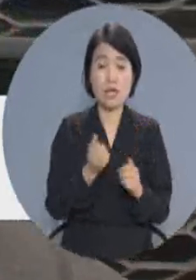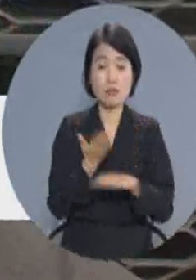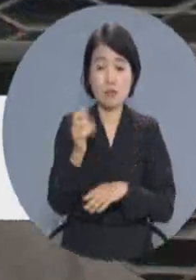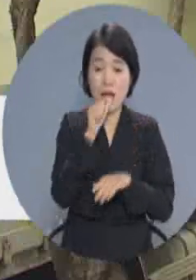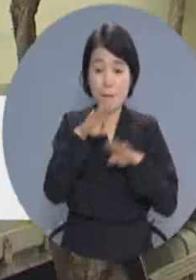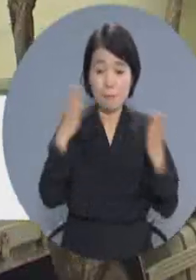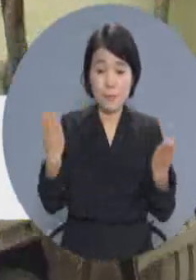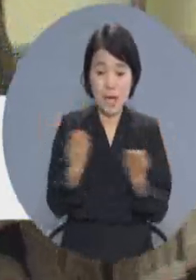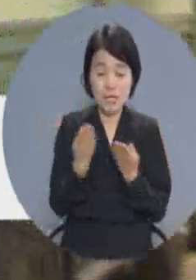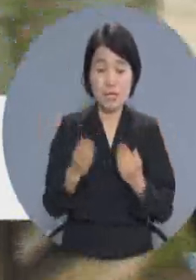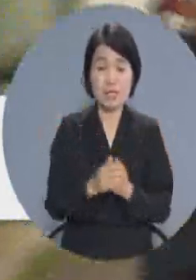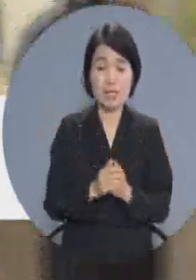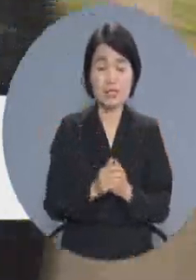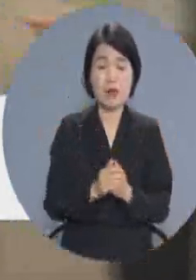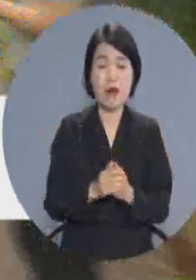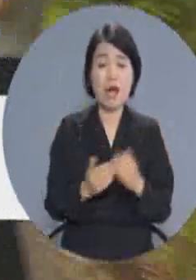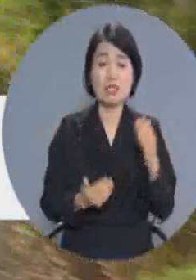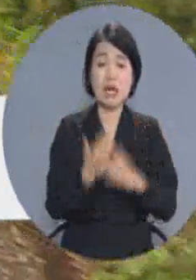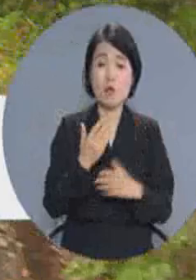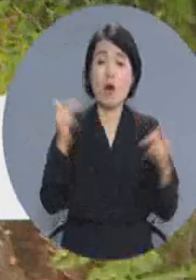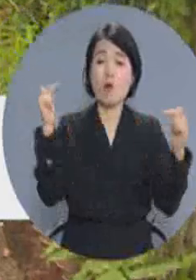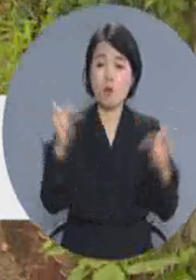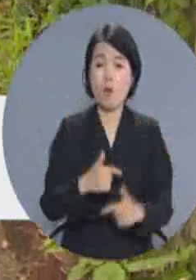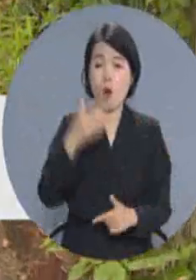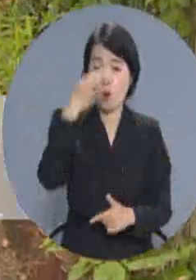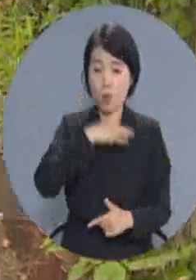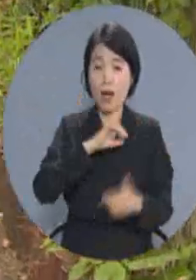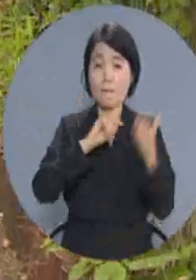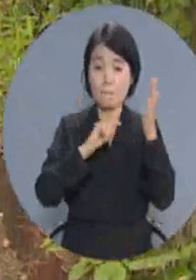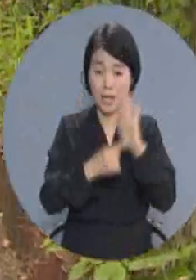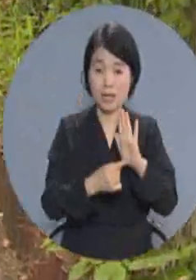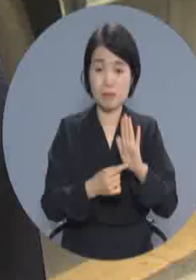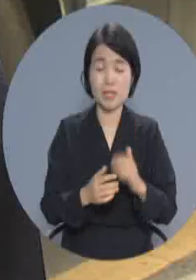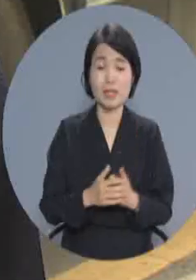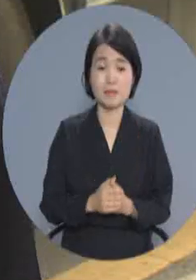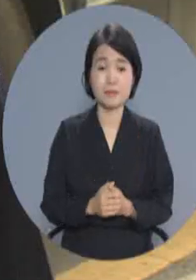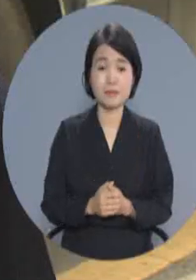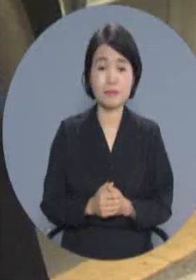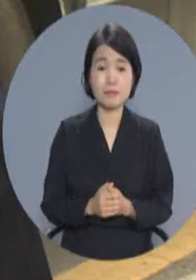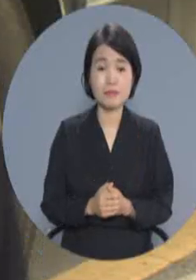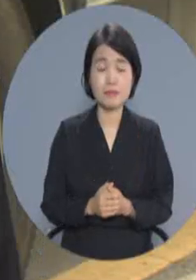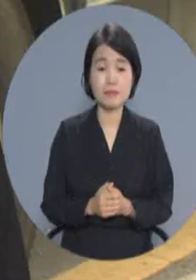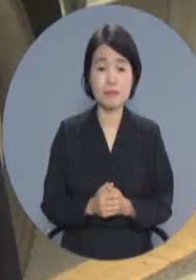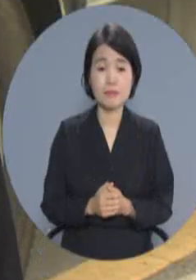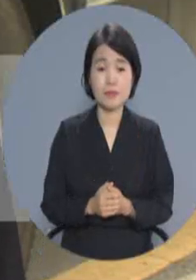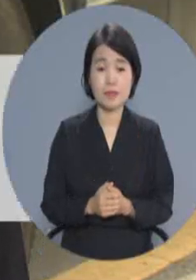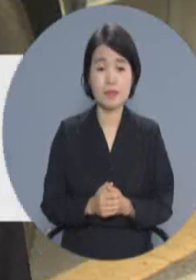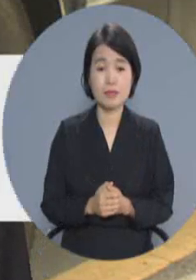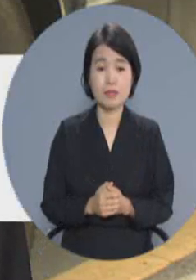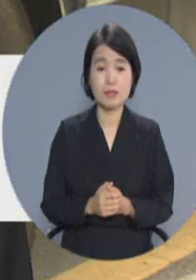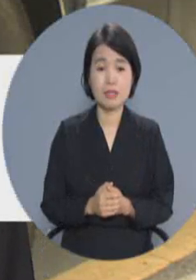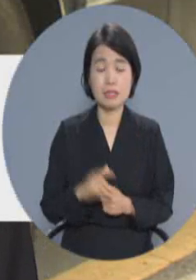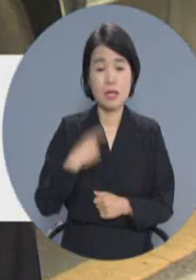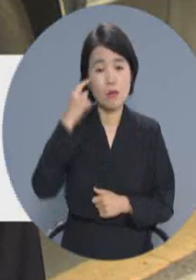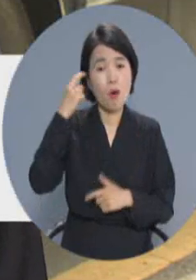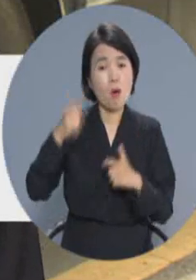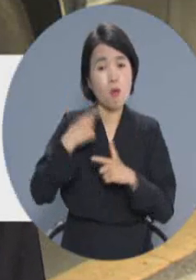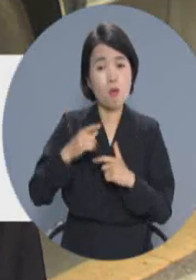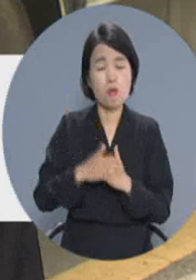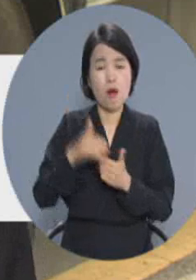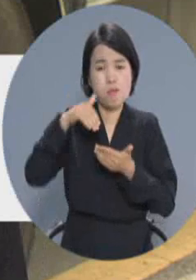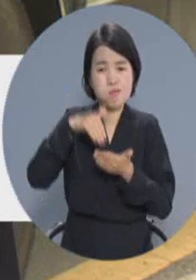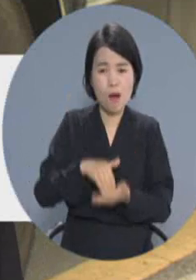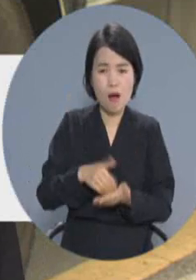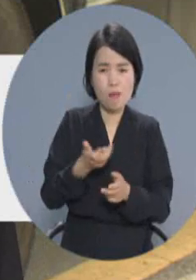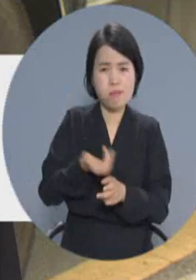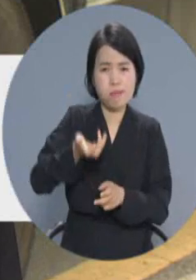시멘트 품목에서 사고가 감소하는 효과가 있었다고 주장합니다. 자기도 모르게 이제 과적하게 되고 또 화주들은 또 빨리 오라